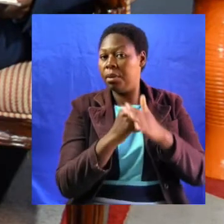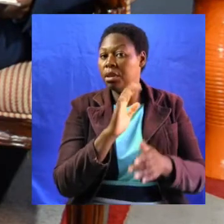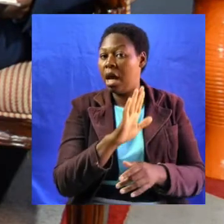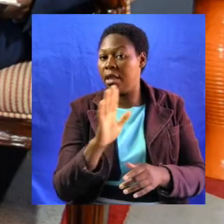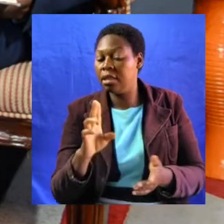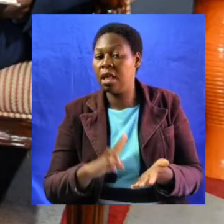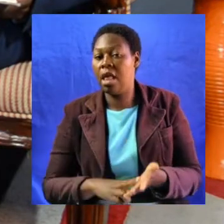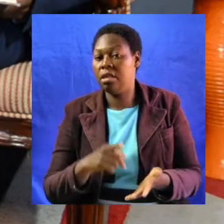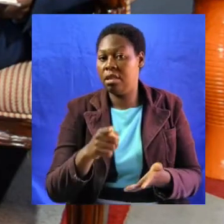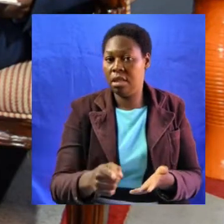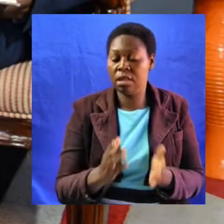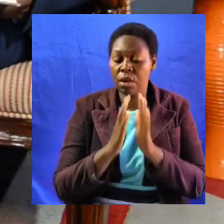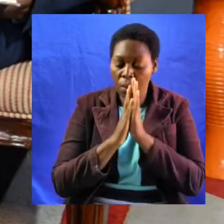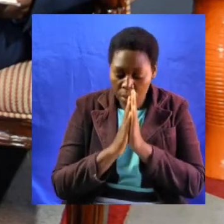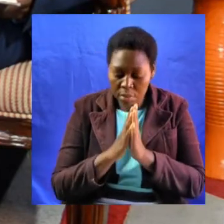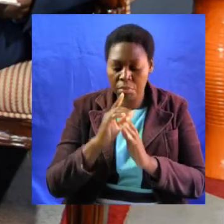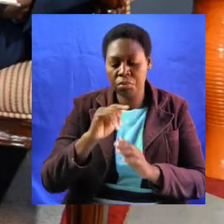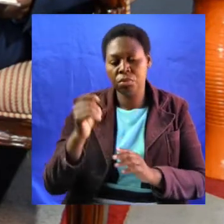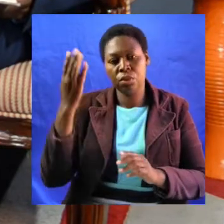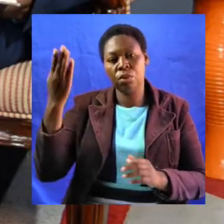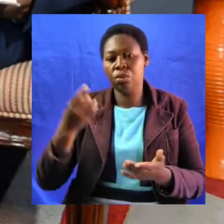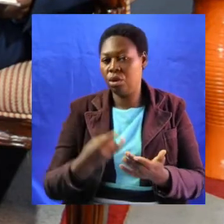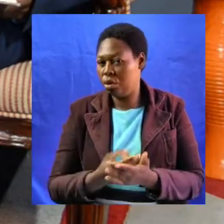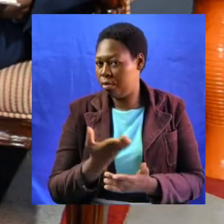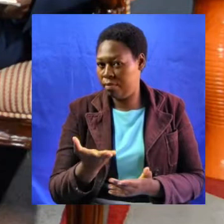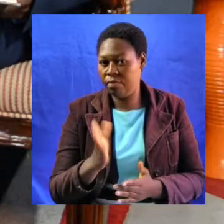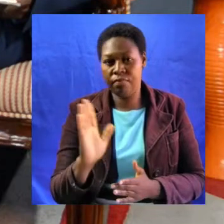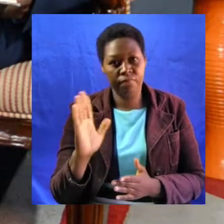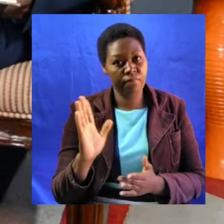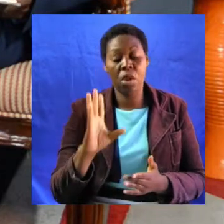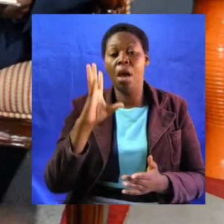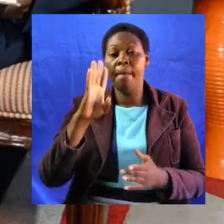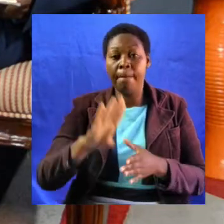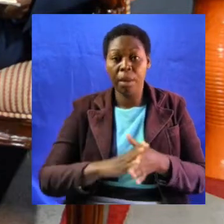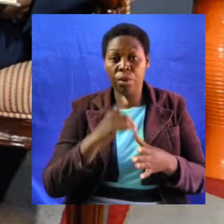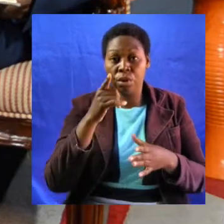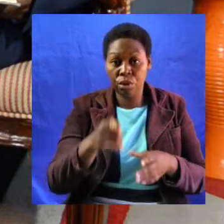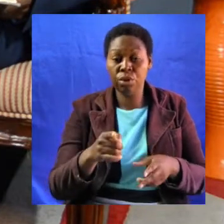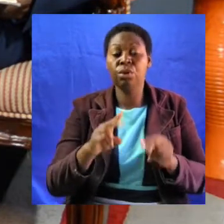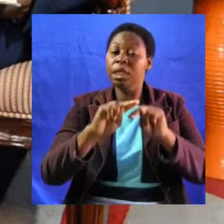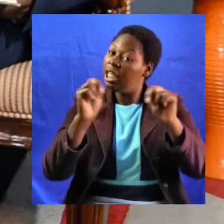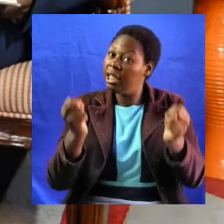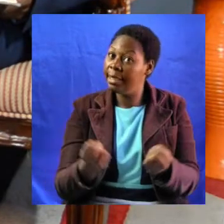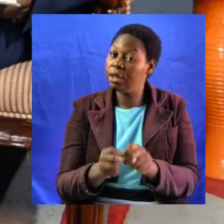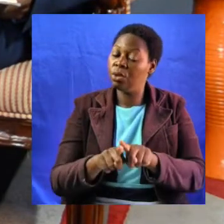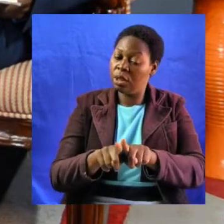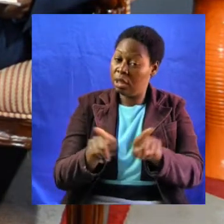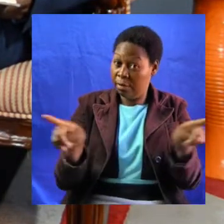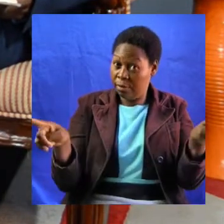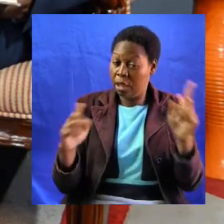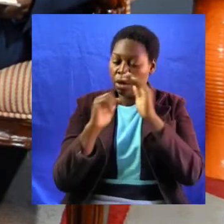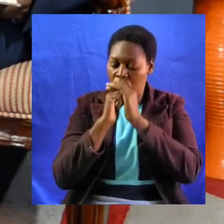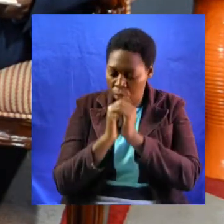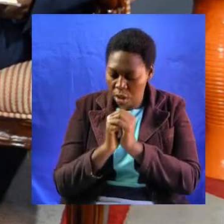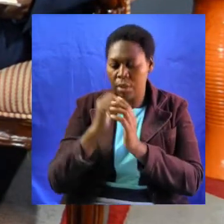Tingabatsirane kwete nyaya yekunama, nekuti Mwari anga akatotaurawo kuti ndudzidzo dzomanamatiro avo akasiyana naanodiwa naMwari.